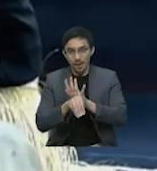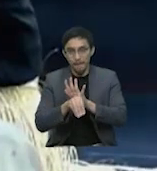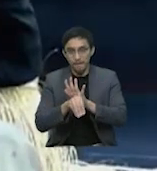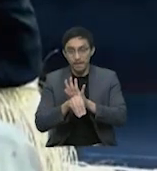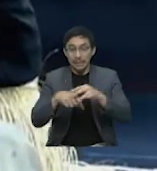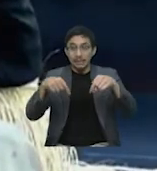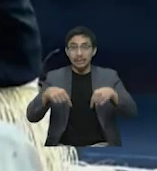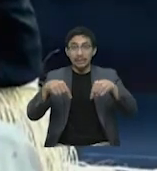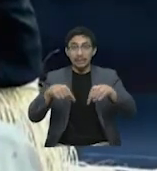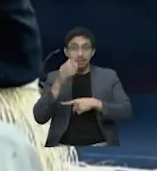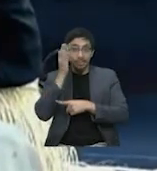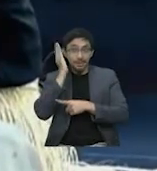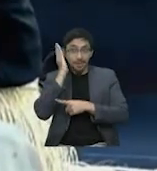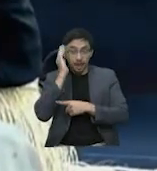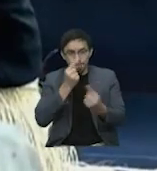berbar